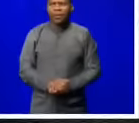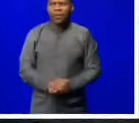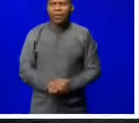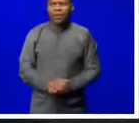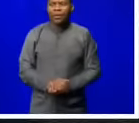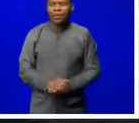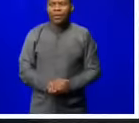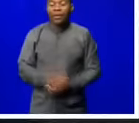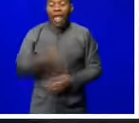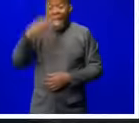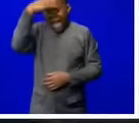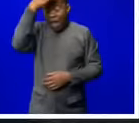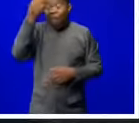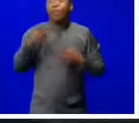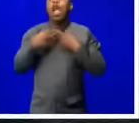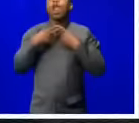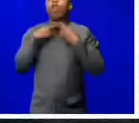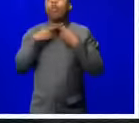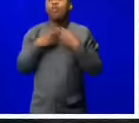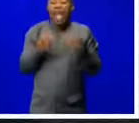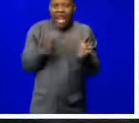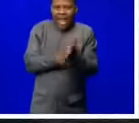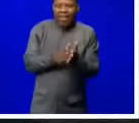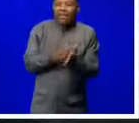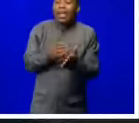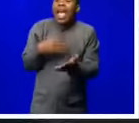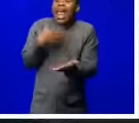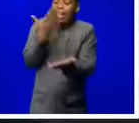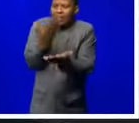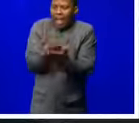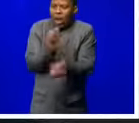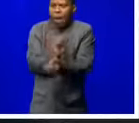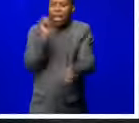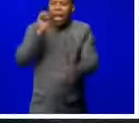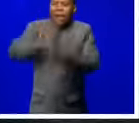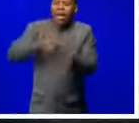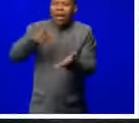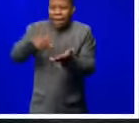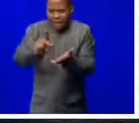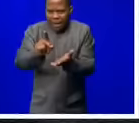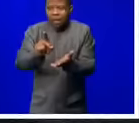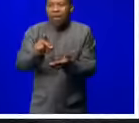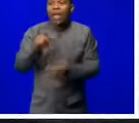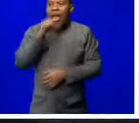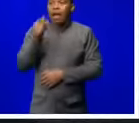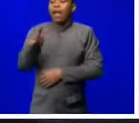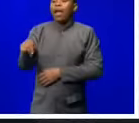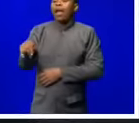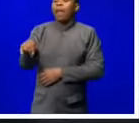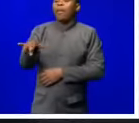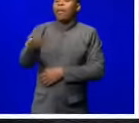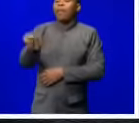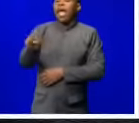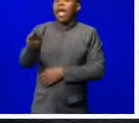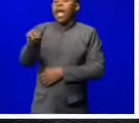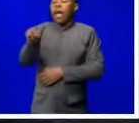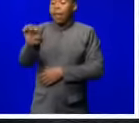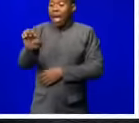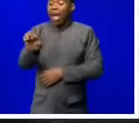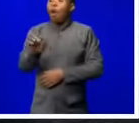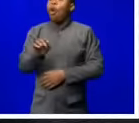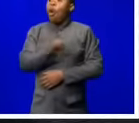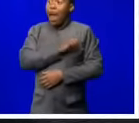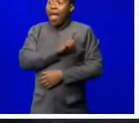Umbuso uyasiphikisa sicelo sekudokela ngaphandle lesifakwe ngogcina Goliath Nyembe. Nyembe waboshelwa tinsolote kubamba